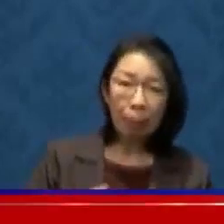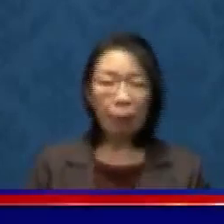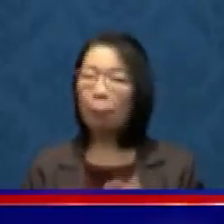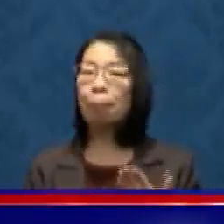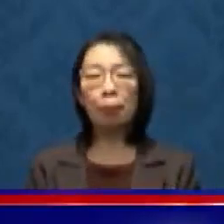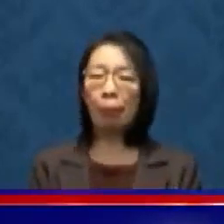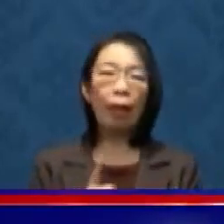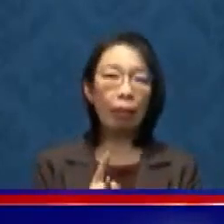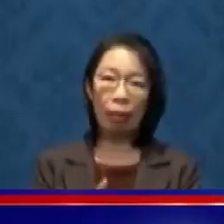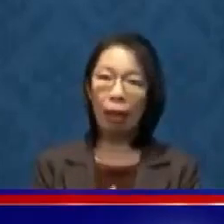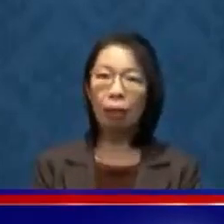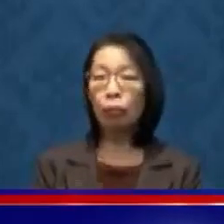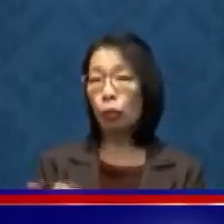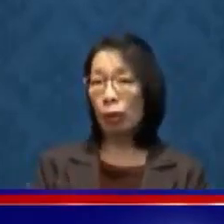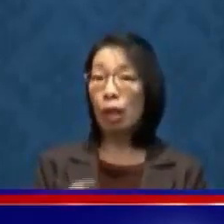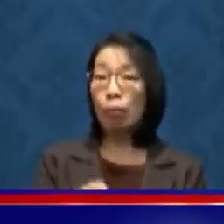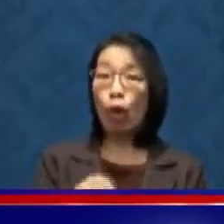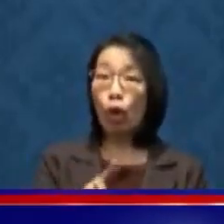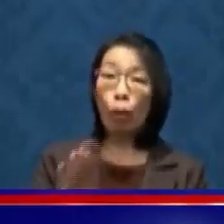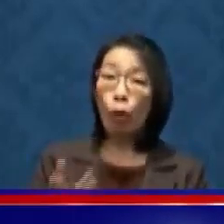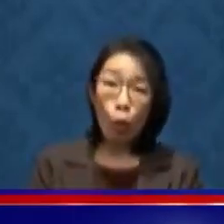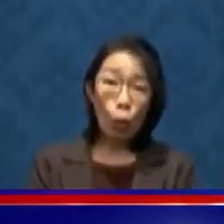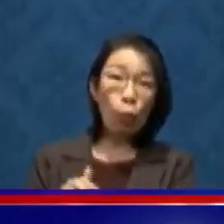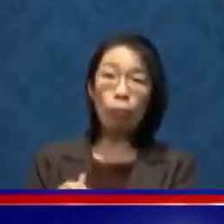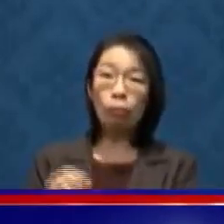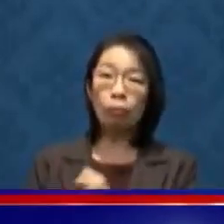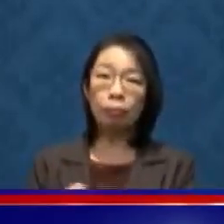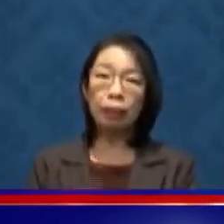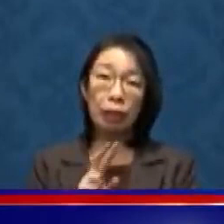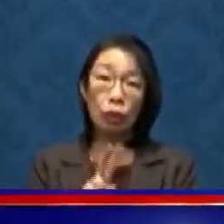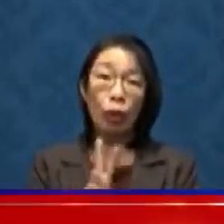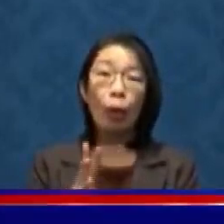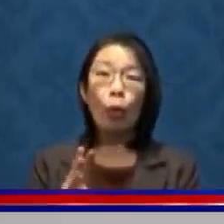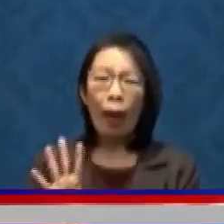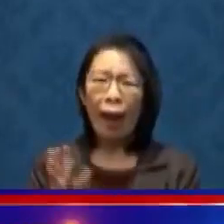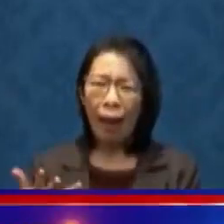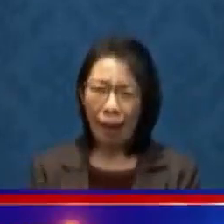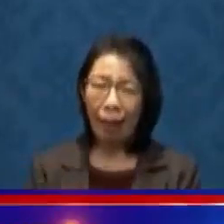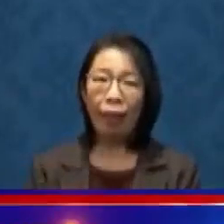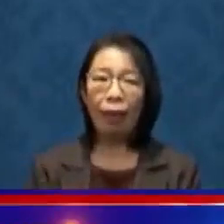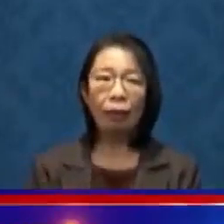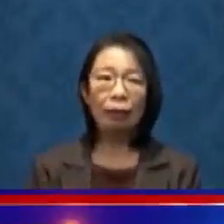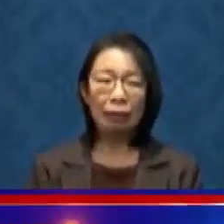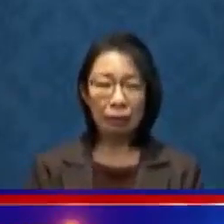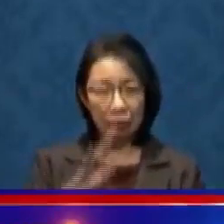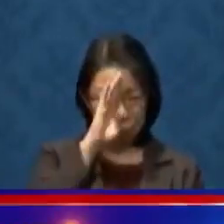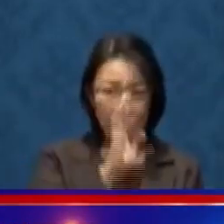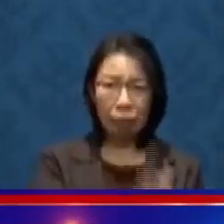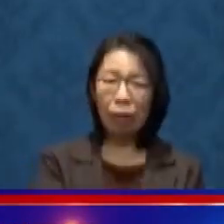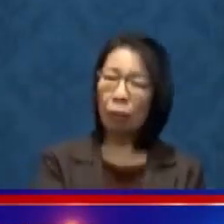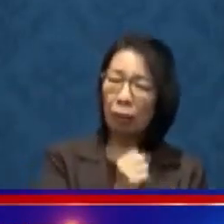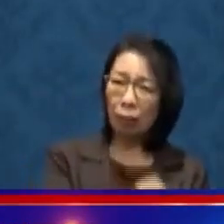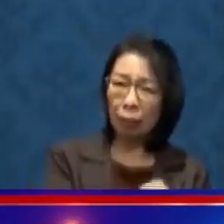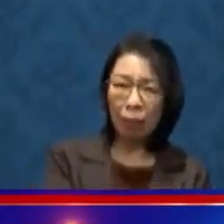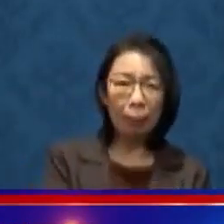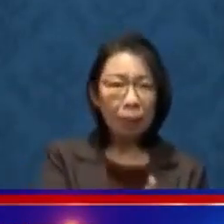รัฐธรรมนูญนะคะค่ะคุณชาดานี่อีกตำแหน่งนึงนะฮะก็คือรองประธานวิปรัฐบาลนะค่ะนะฮะเป็นแกนนำจากพรรคภูมิใจไทย